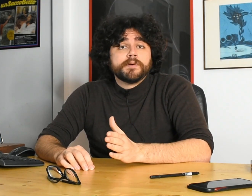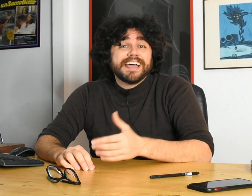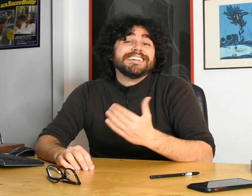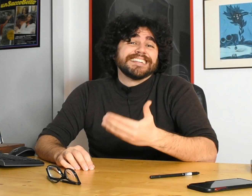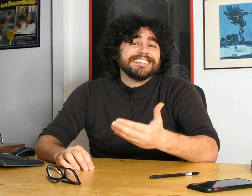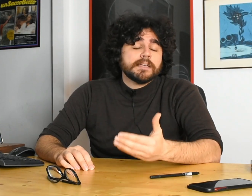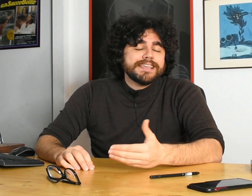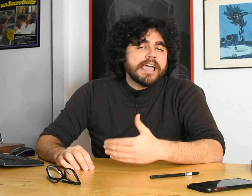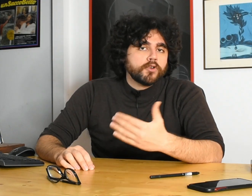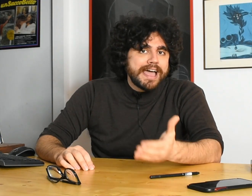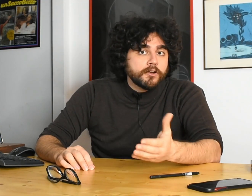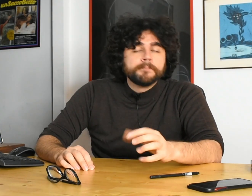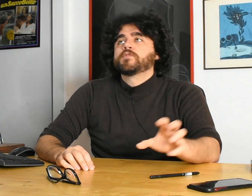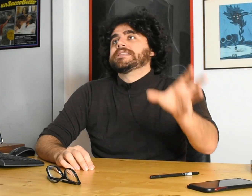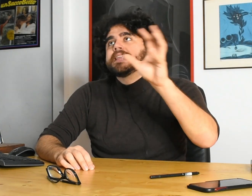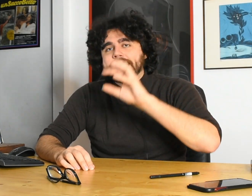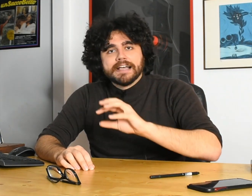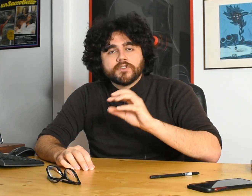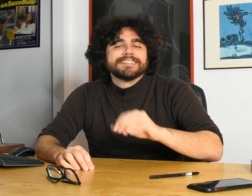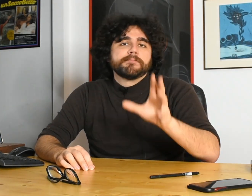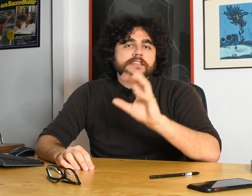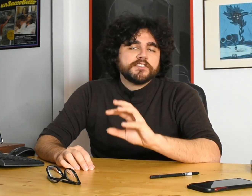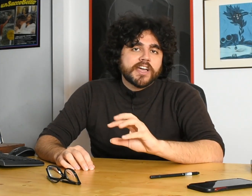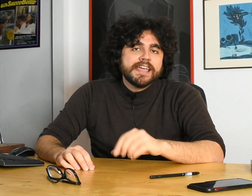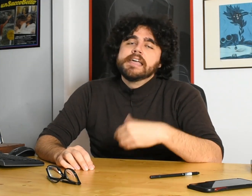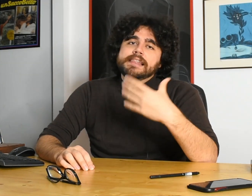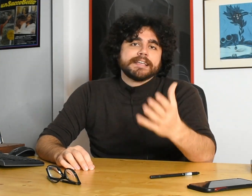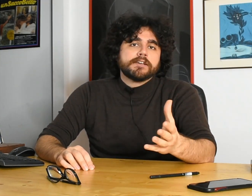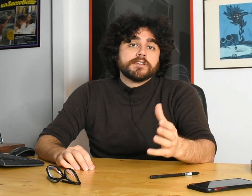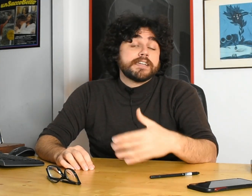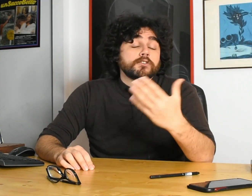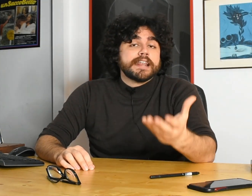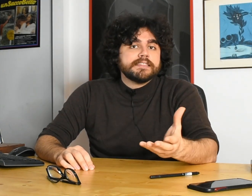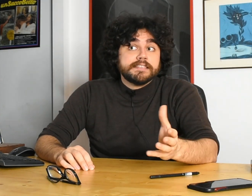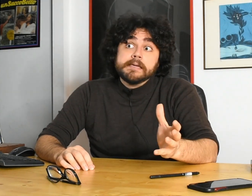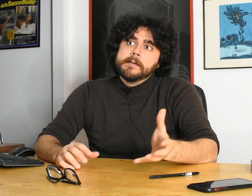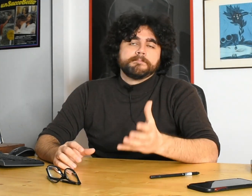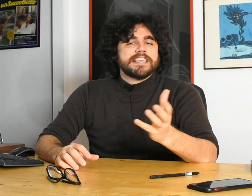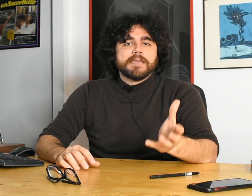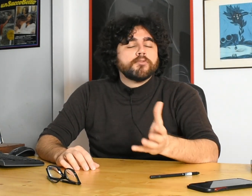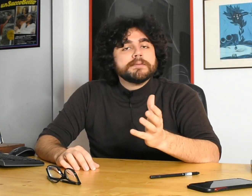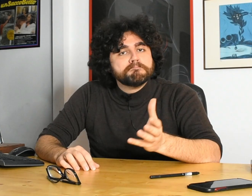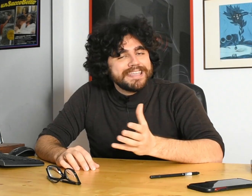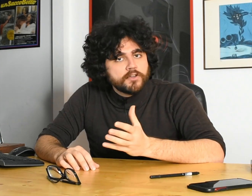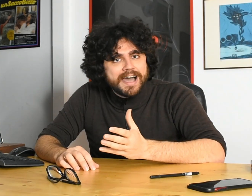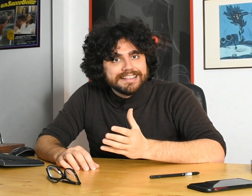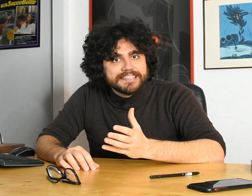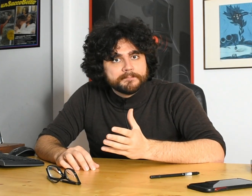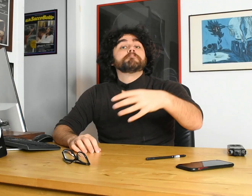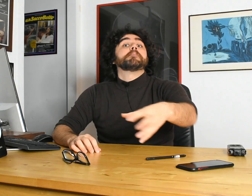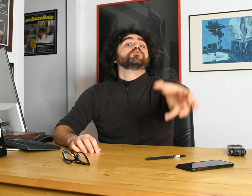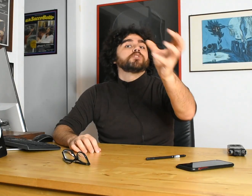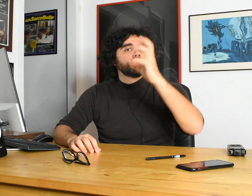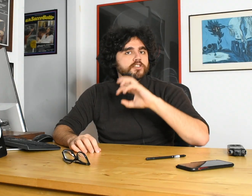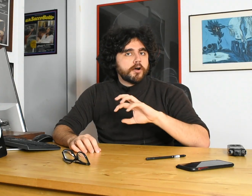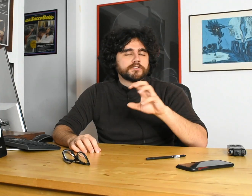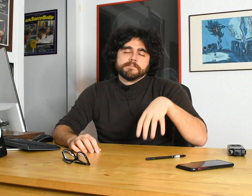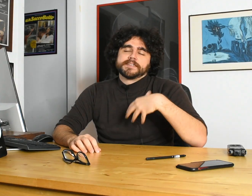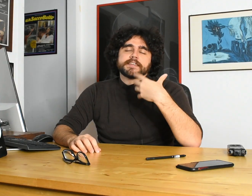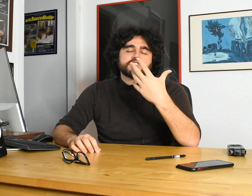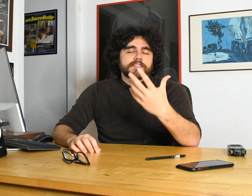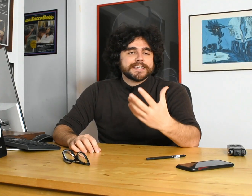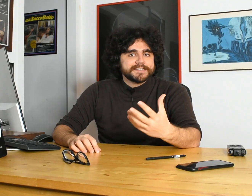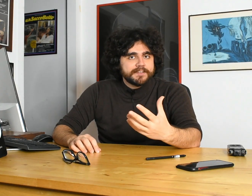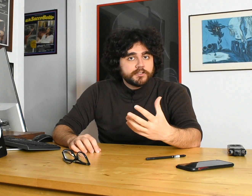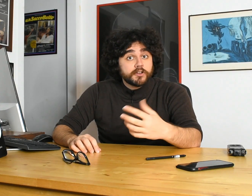non supera i 30.000 euro l'anno, quindi nel caso andrà a beneficiare le categorie con i redditi, chiamiamoli medio-alti. Ma appunto in questo modo,